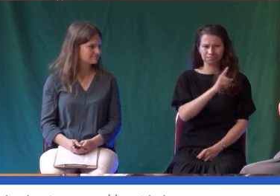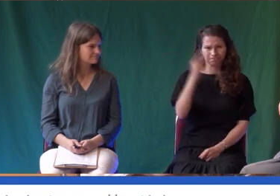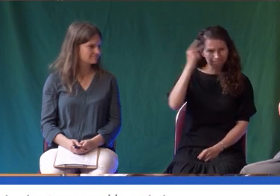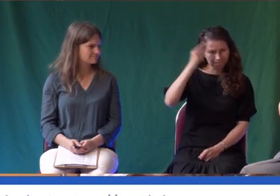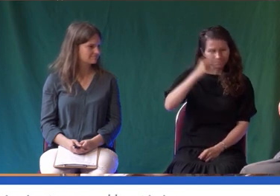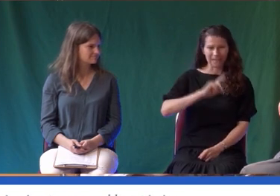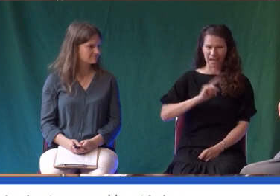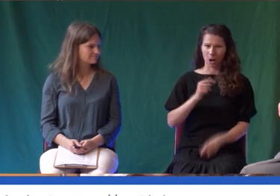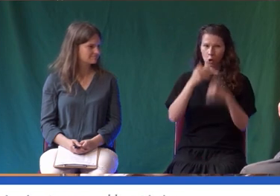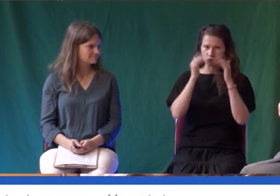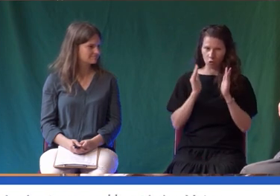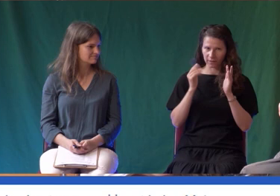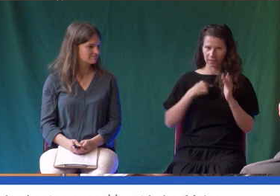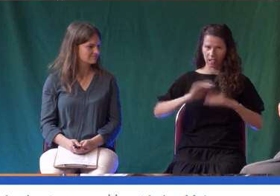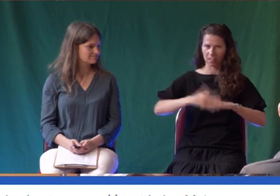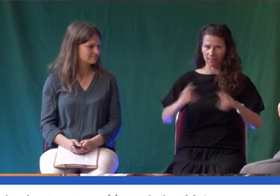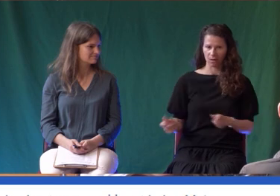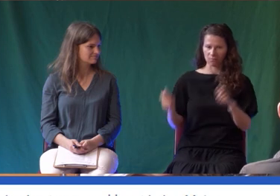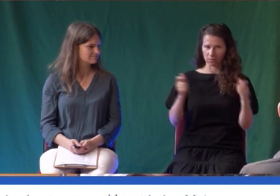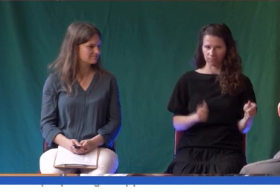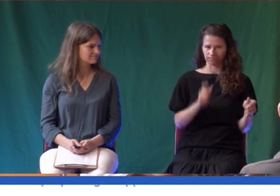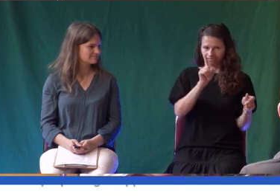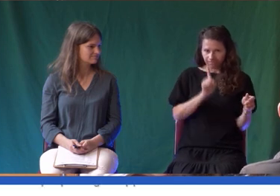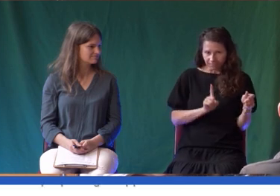bin und hier hinter diesem Laptop ein bisschen verschwinde